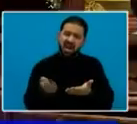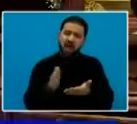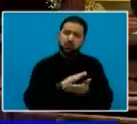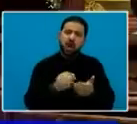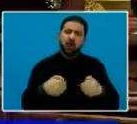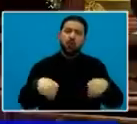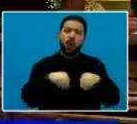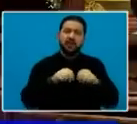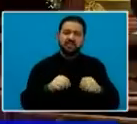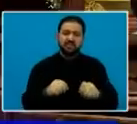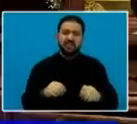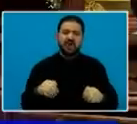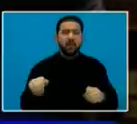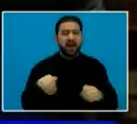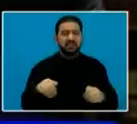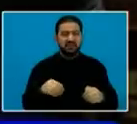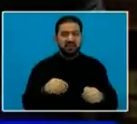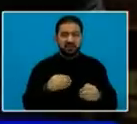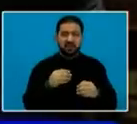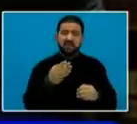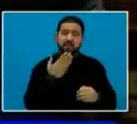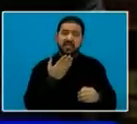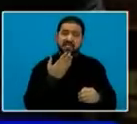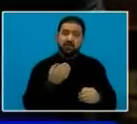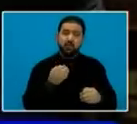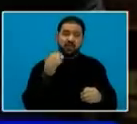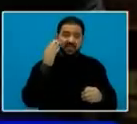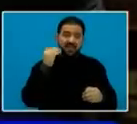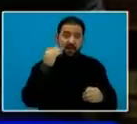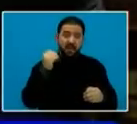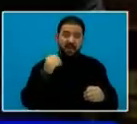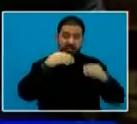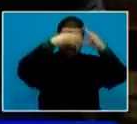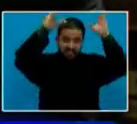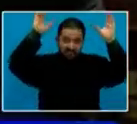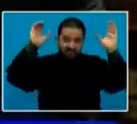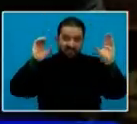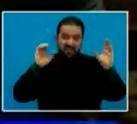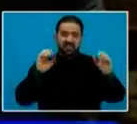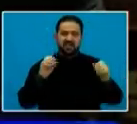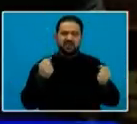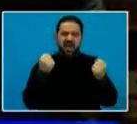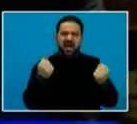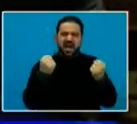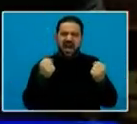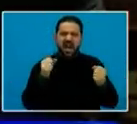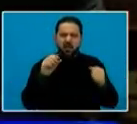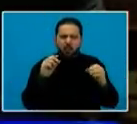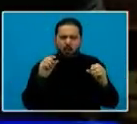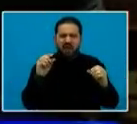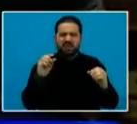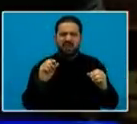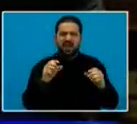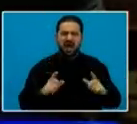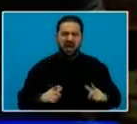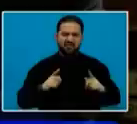martirică avem exemple de sfinte care sunt caracterizate ca având în cele mai grele momente ale vieții